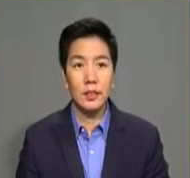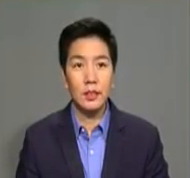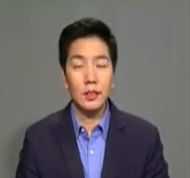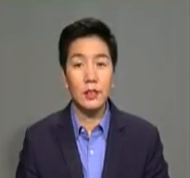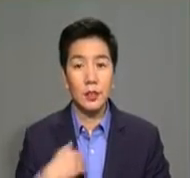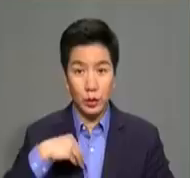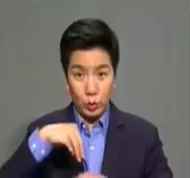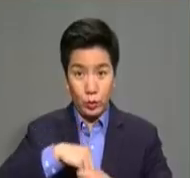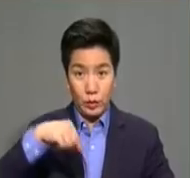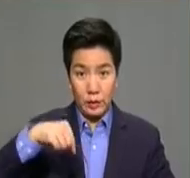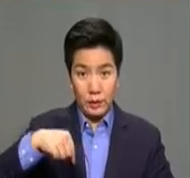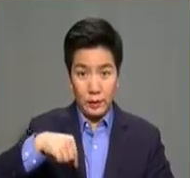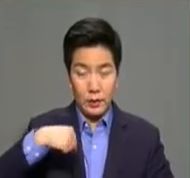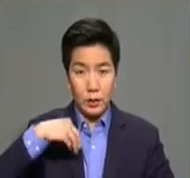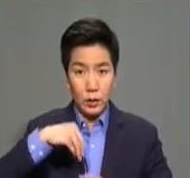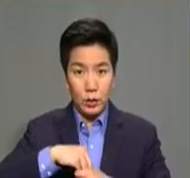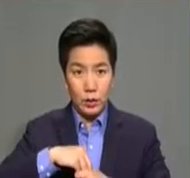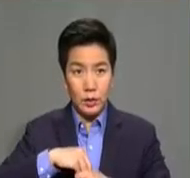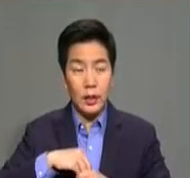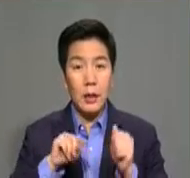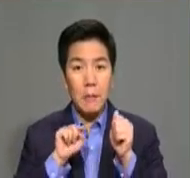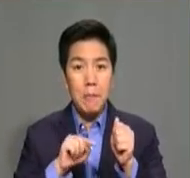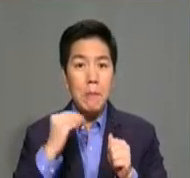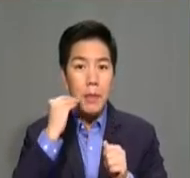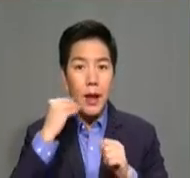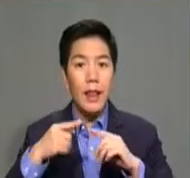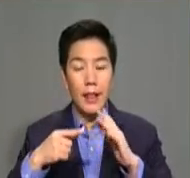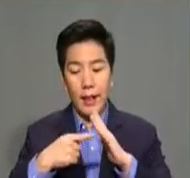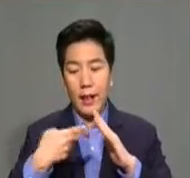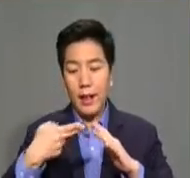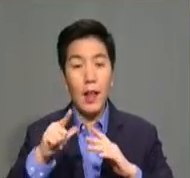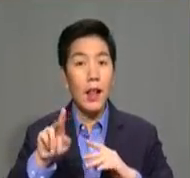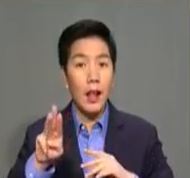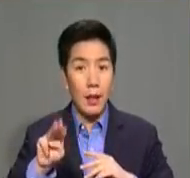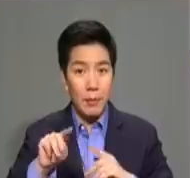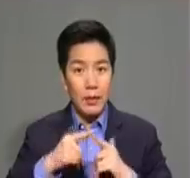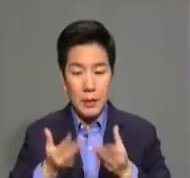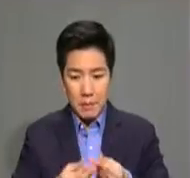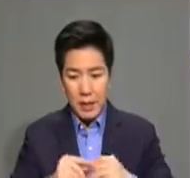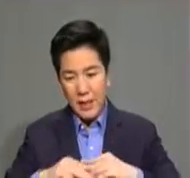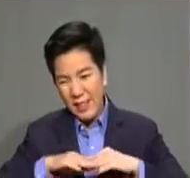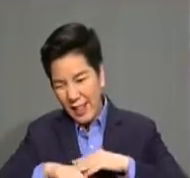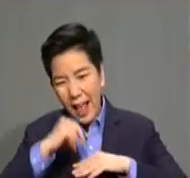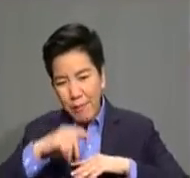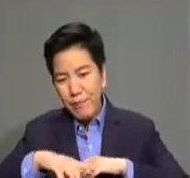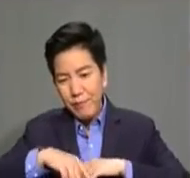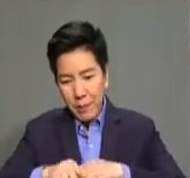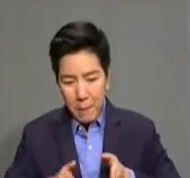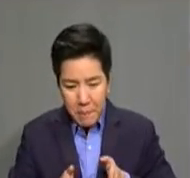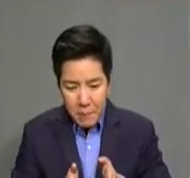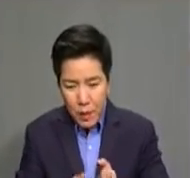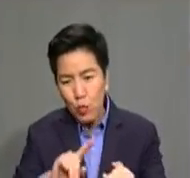ตอนนี้นะคะดิฉันอยู่ที่บริเวณอำเภอบ้านแหลมจังหวัดเพชรบุรีค่ะซึ่งเป็นพื้นที่ปลายของแม่น้ำเพชร